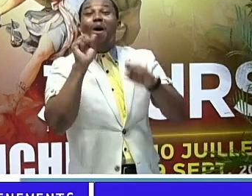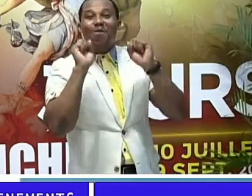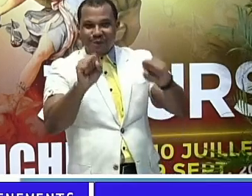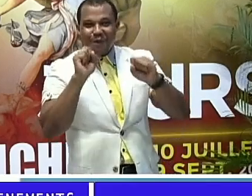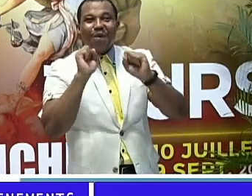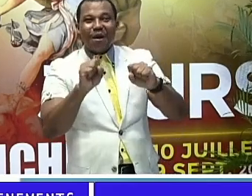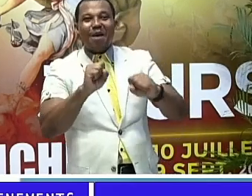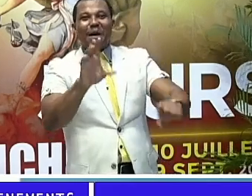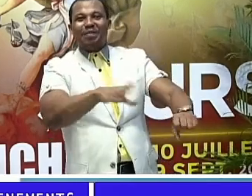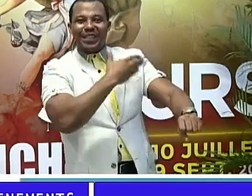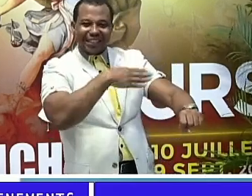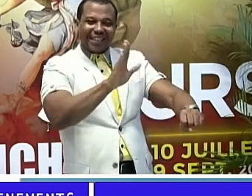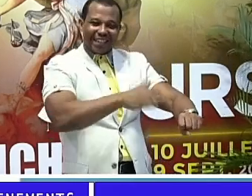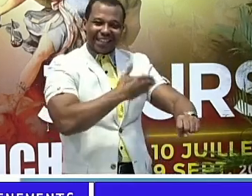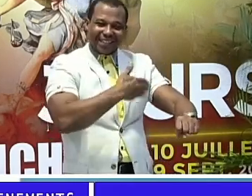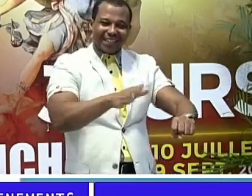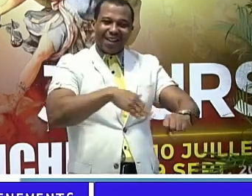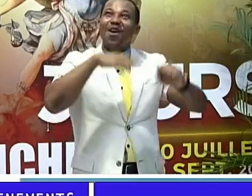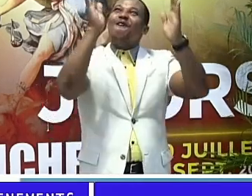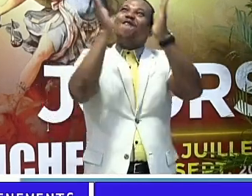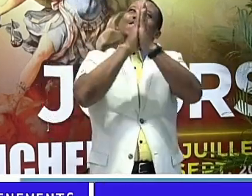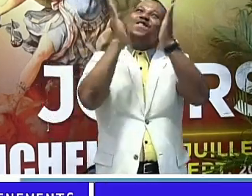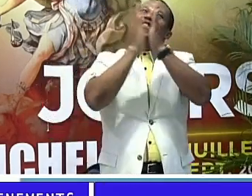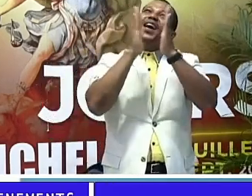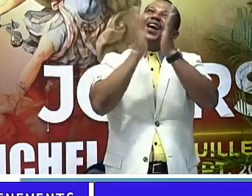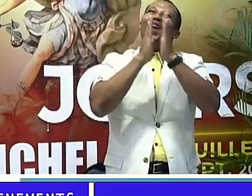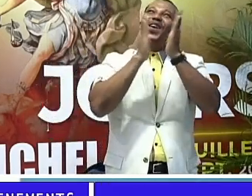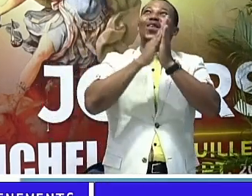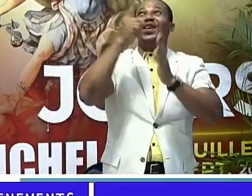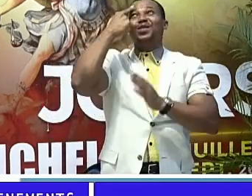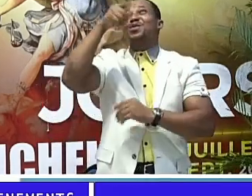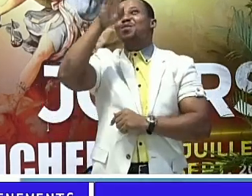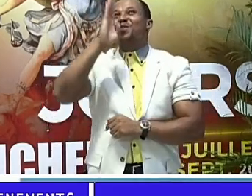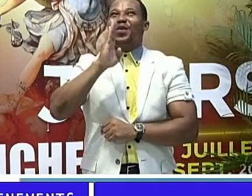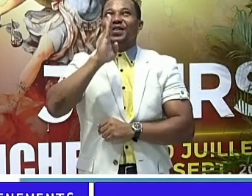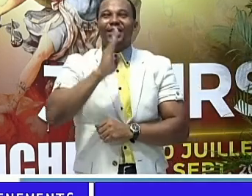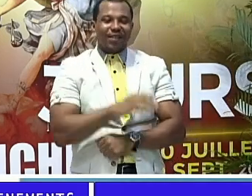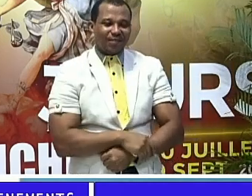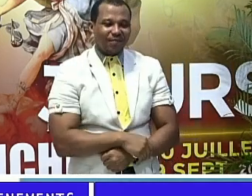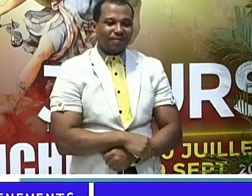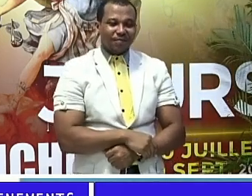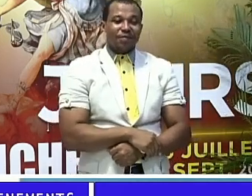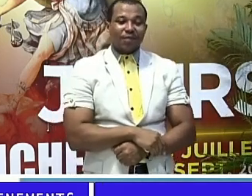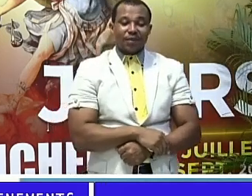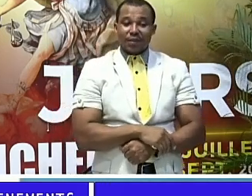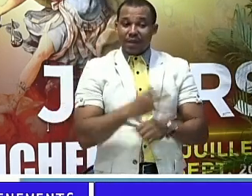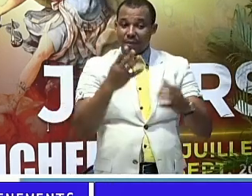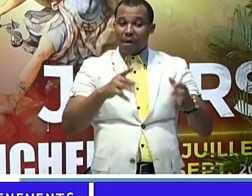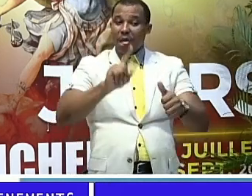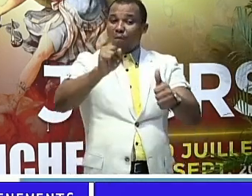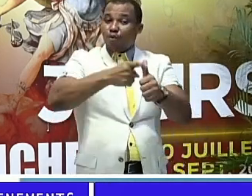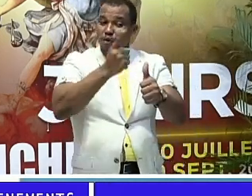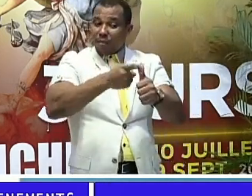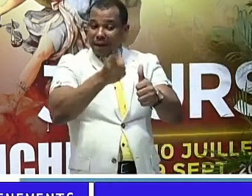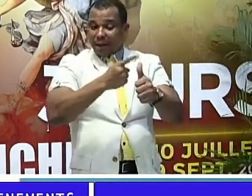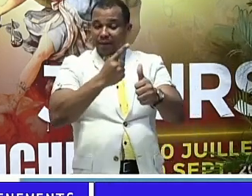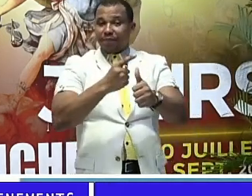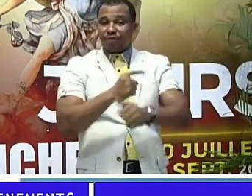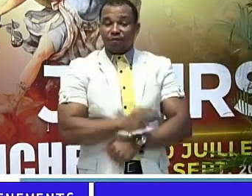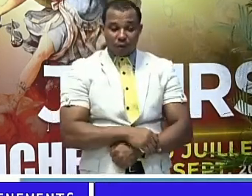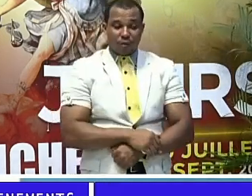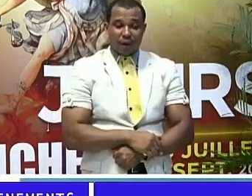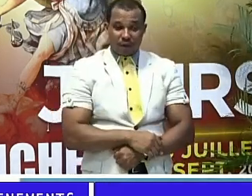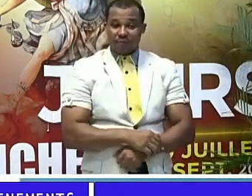louange pour bon Dieu. Condition yo, c'est maintenant, faut que moun nan li recevoir la communion. Faut que les messes là, li